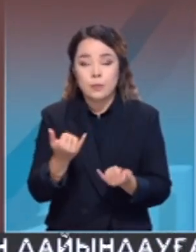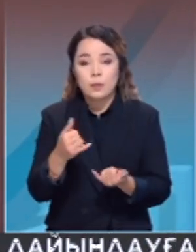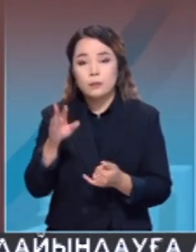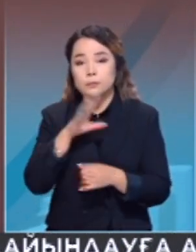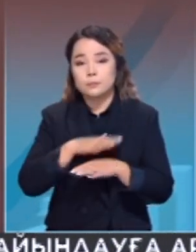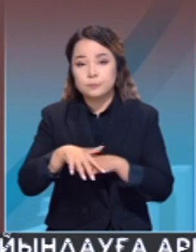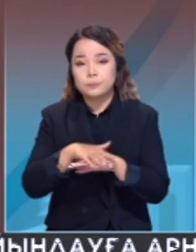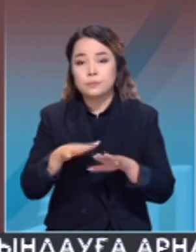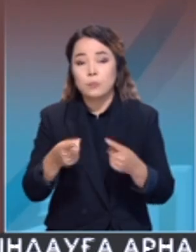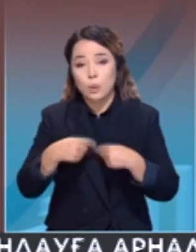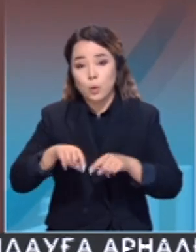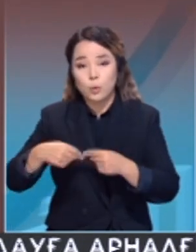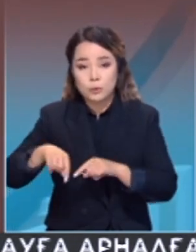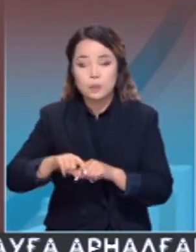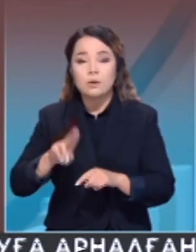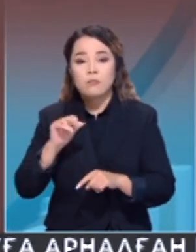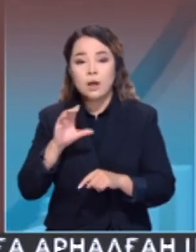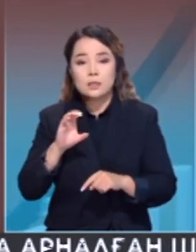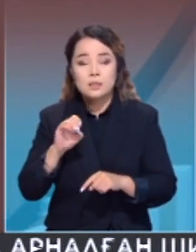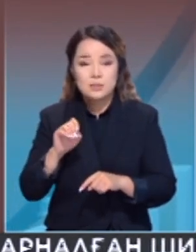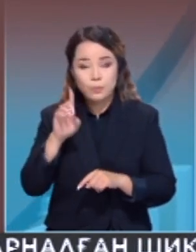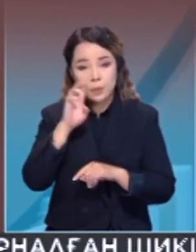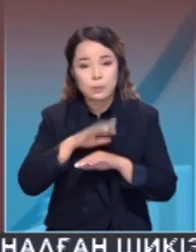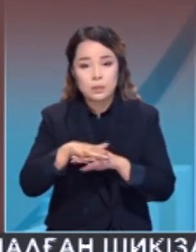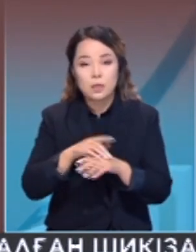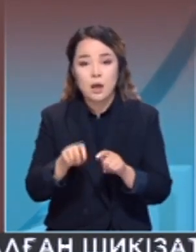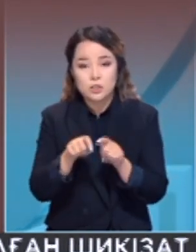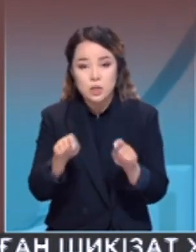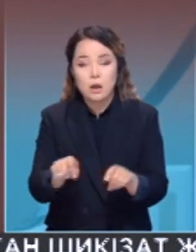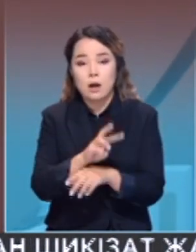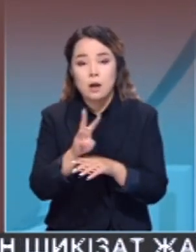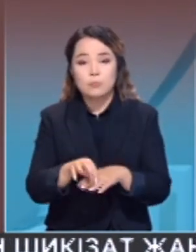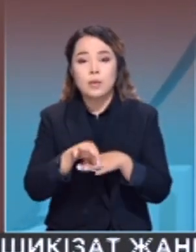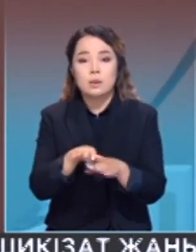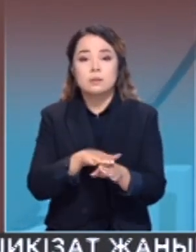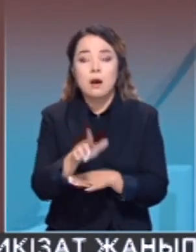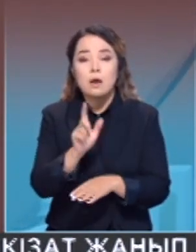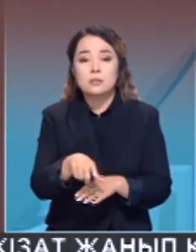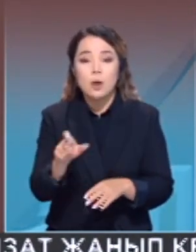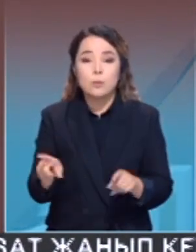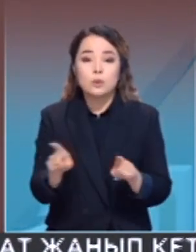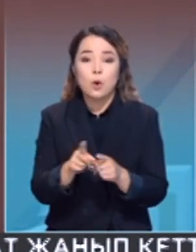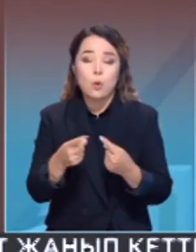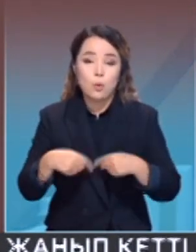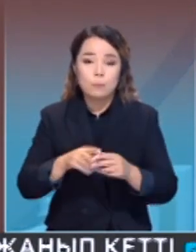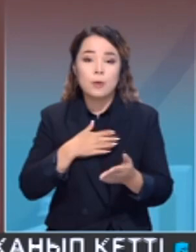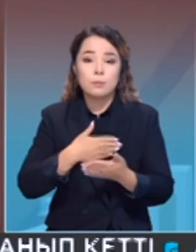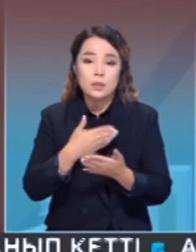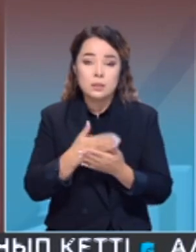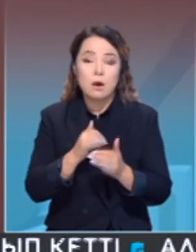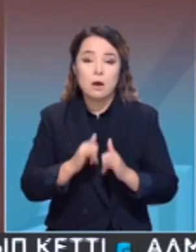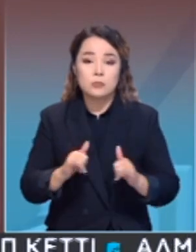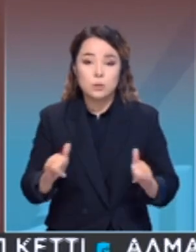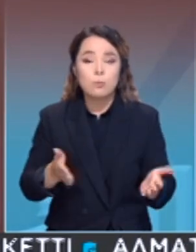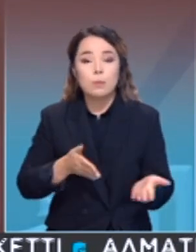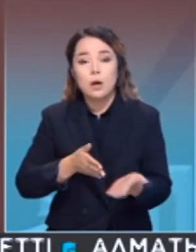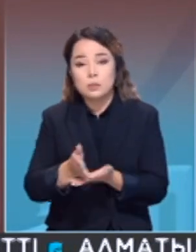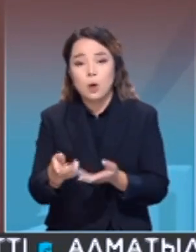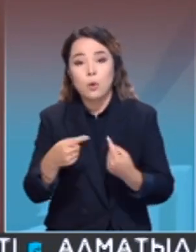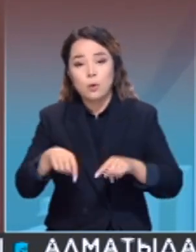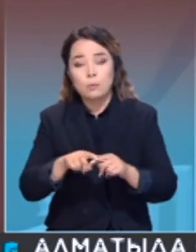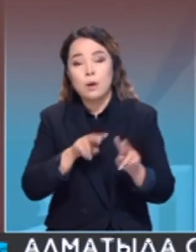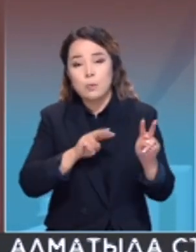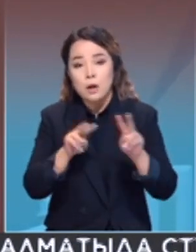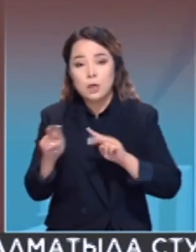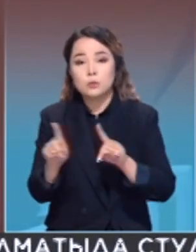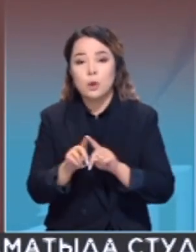сәйкес мемлекеттік органдардың квазимемлекеттік сектордың ашықтығын қамтамасыз етіп, азаматтардың қоғамдық белсенділігін арттыруға бағытталған қоғамдық